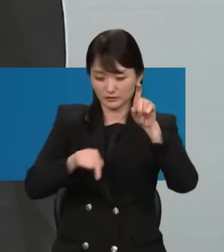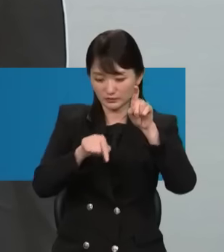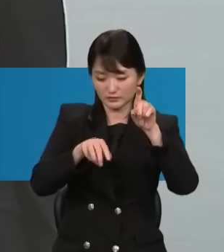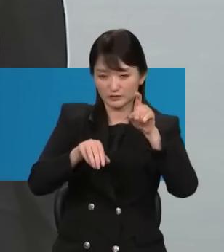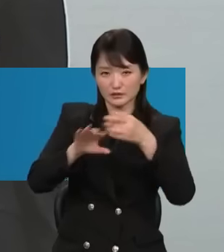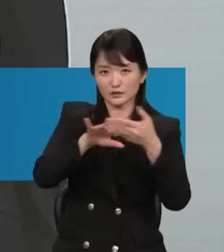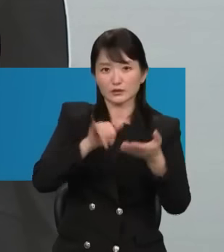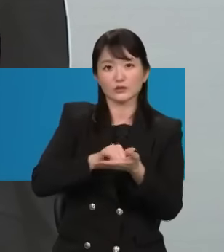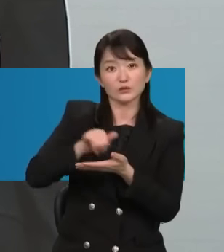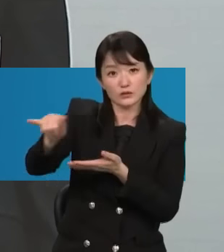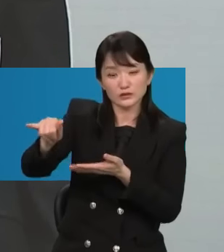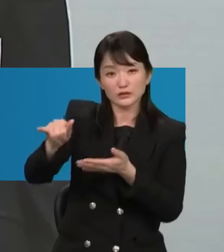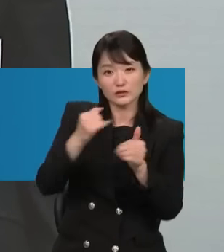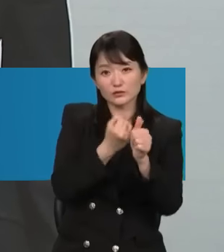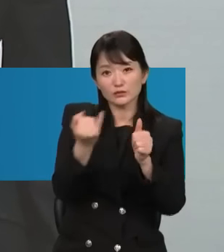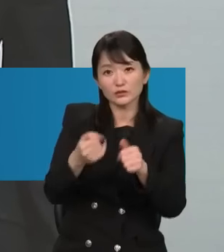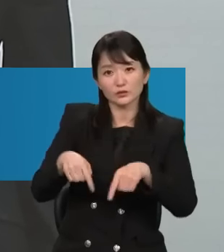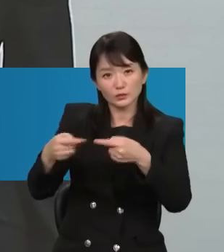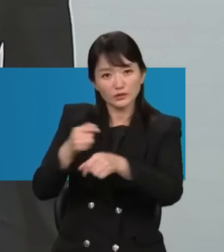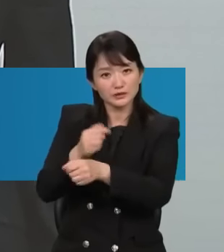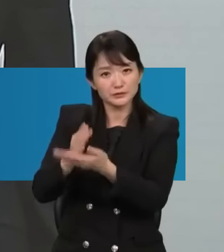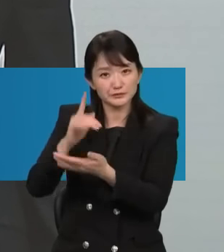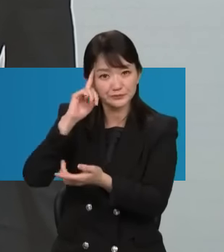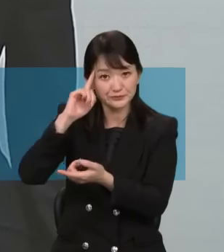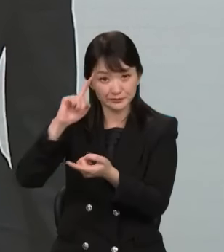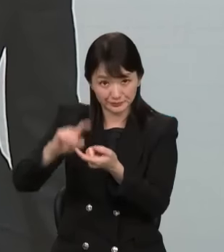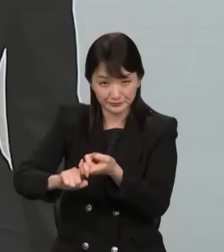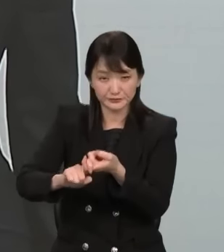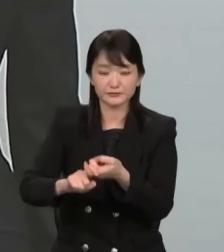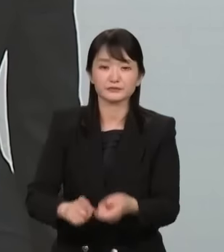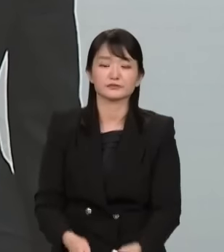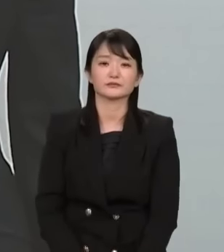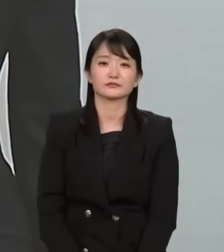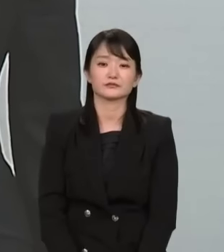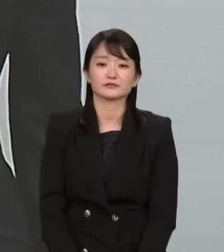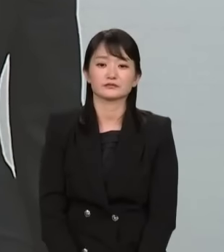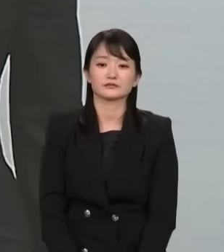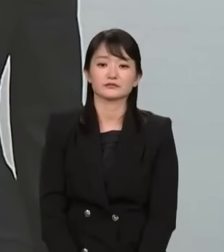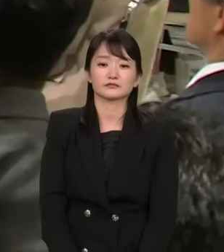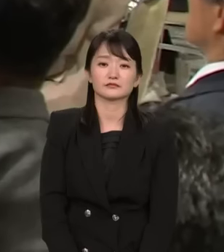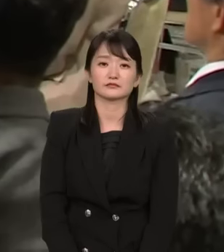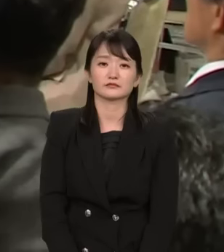순방에 김 여사가 동행할지에 관심이 쏠립니다. 유정화 기자입니다.